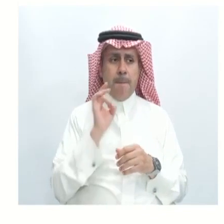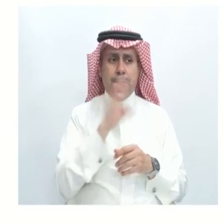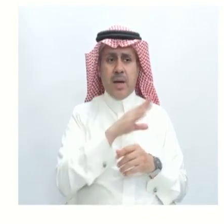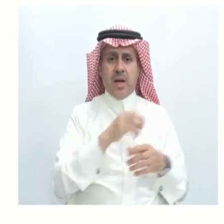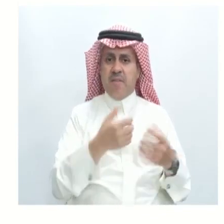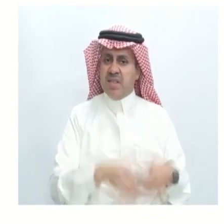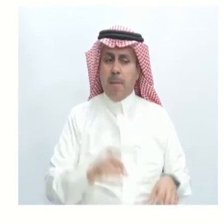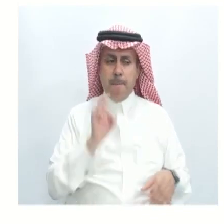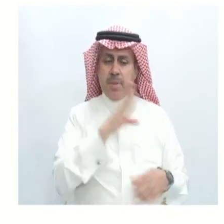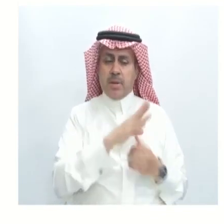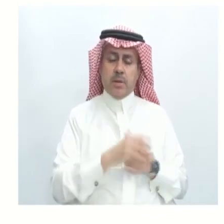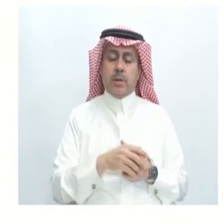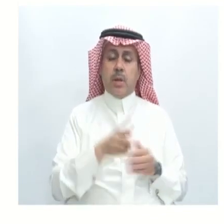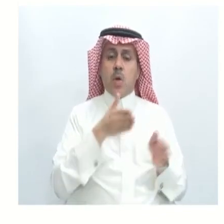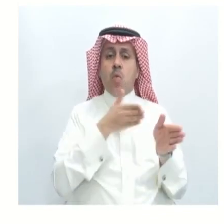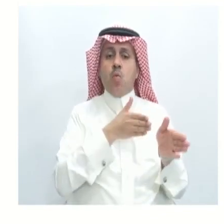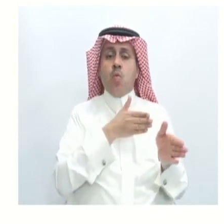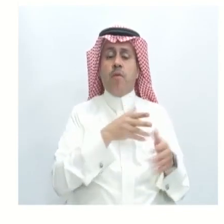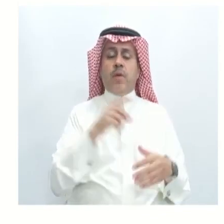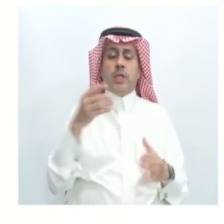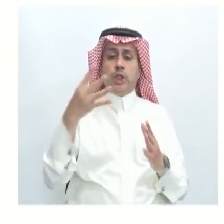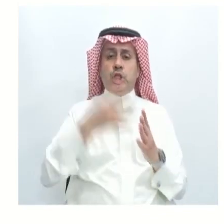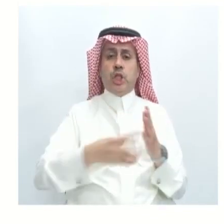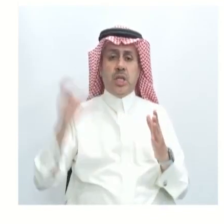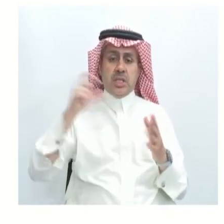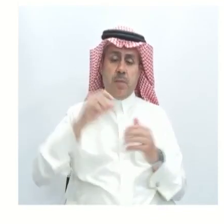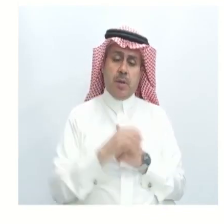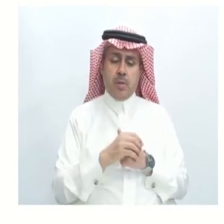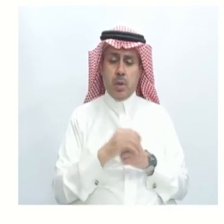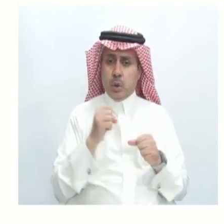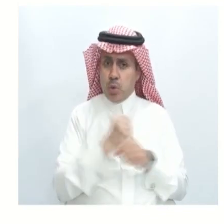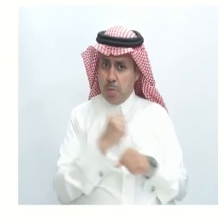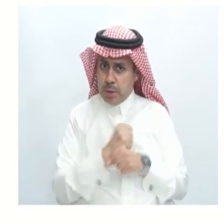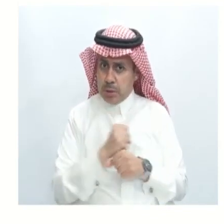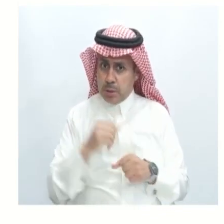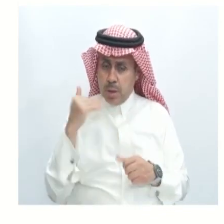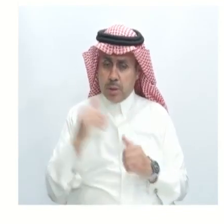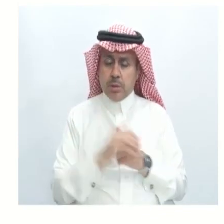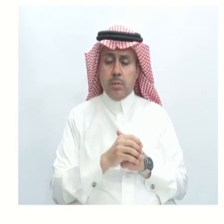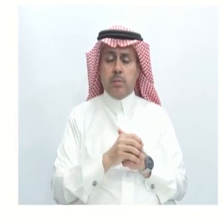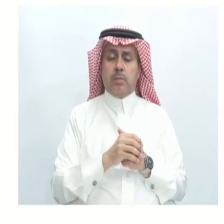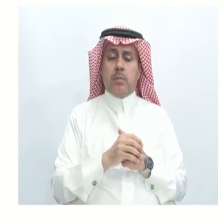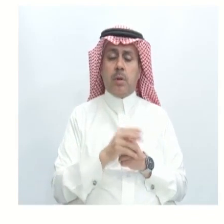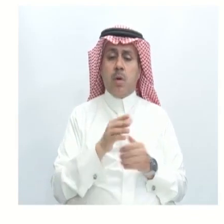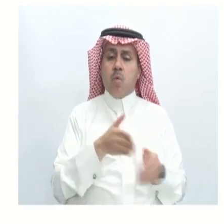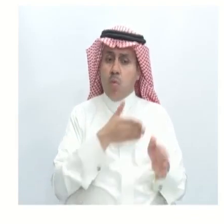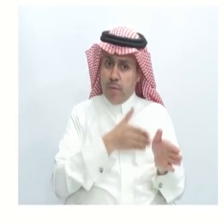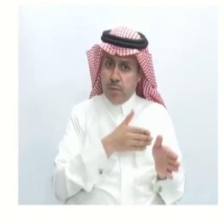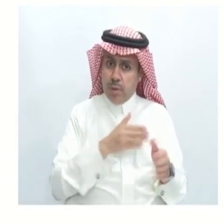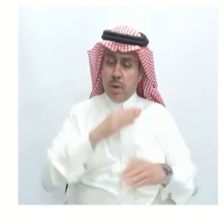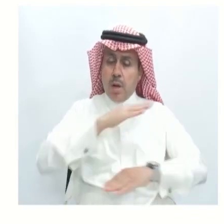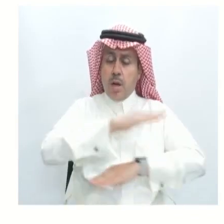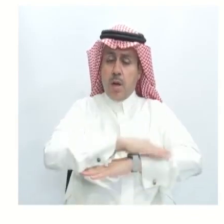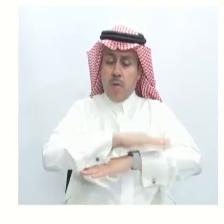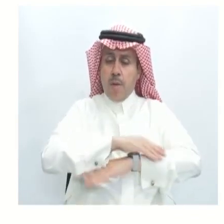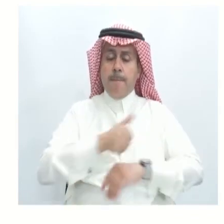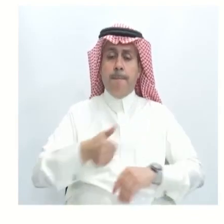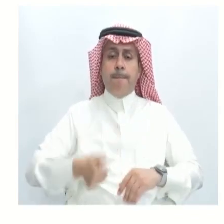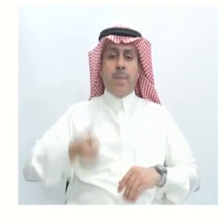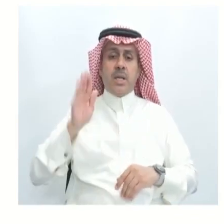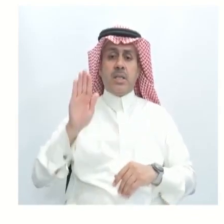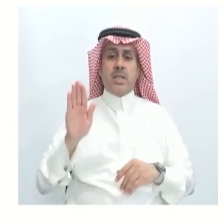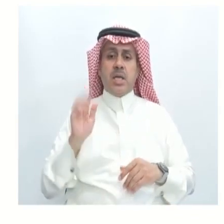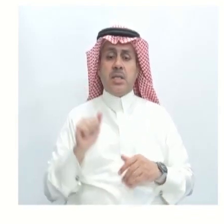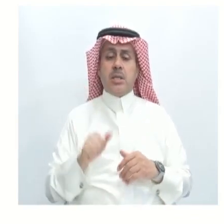شؤون الدوله وفقا لقواعد الشريعه الاسلاميه وتمارس اختصاصاتها وفقا للنظام الاساسي للحكم ونظامي مجلس